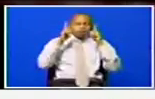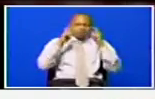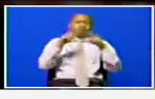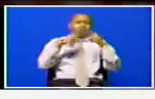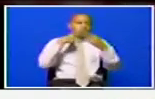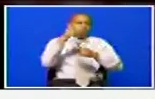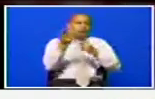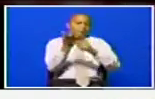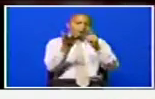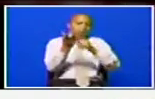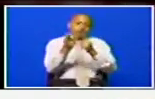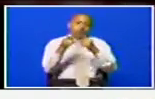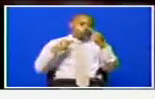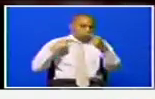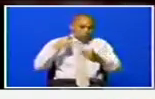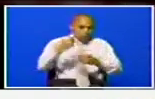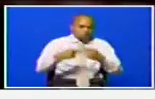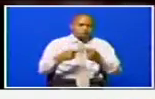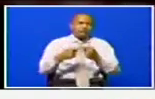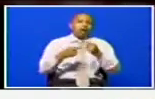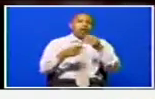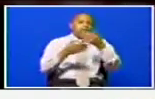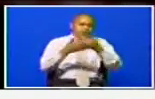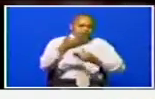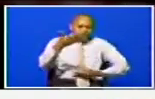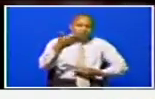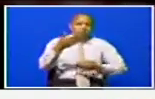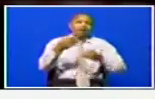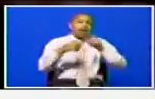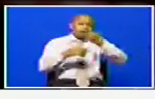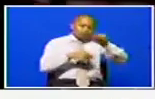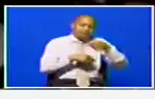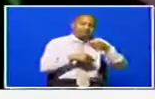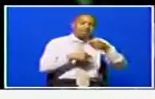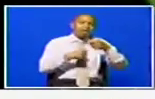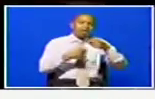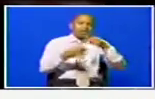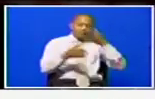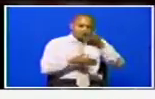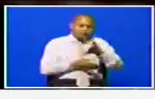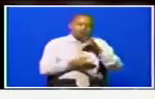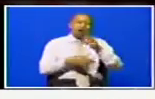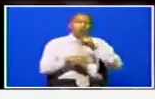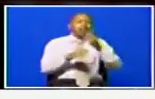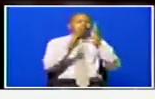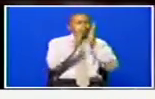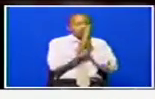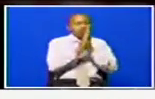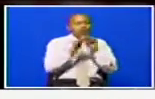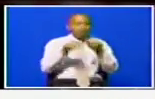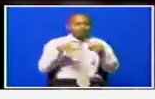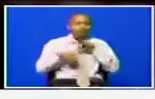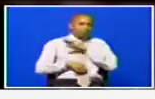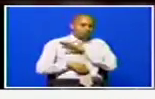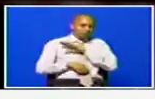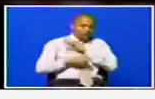hesabu inavyokwenda. Nimekufahamisha kwamba tayari fomu 1040 zimefika na ningependa ama naomba tutukue pumziko kwa sasa,